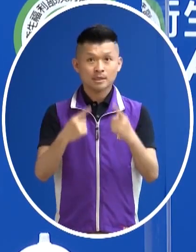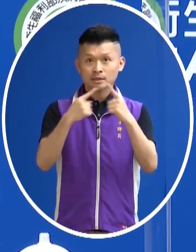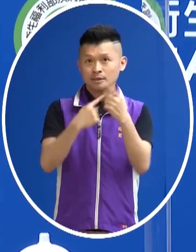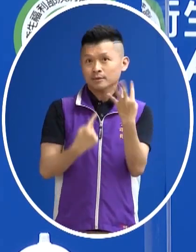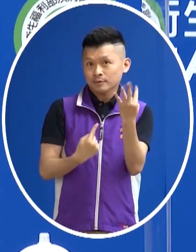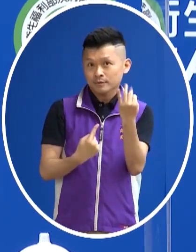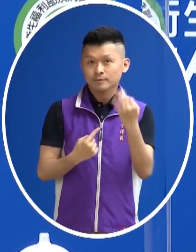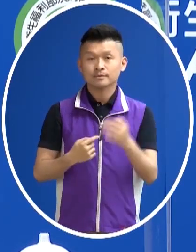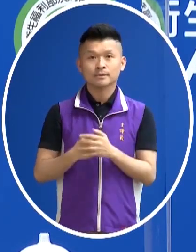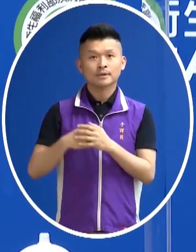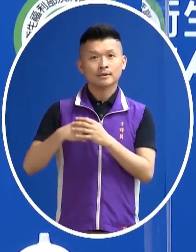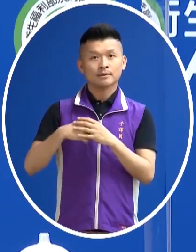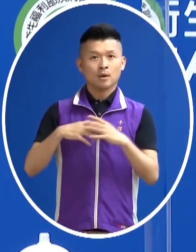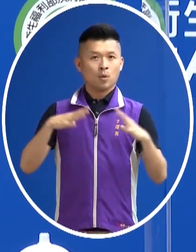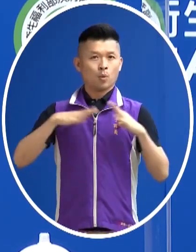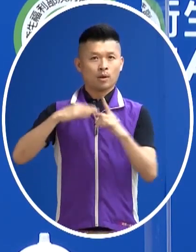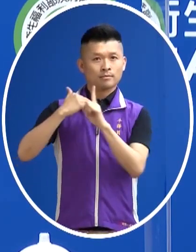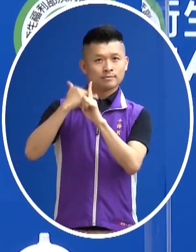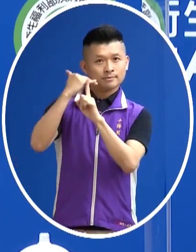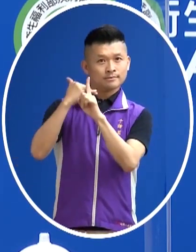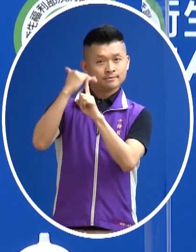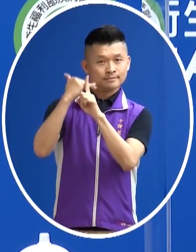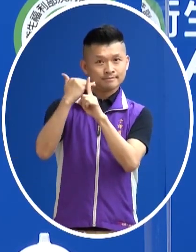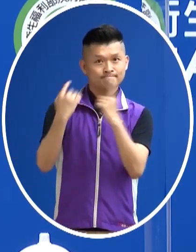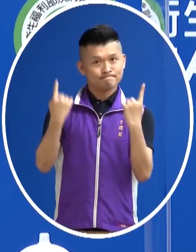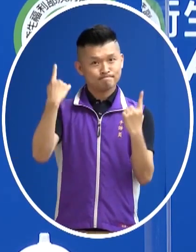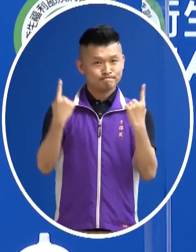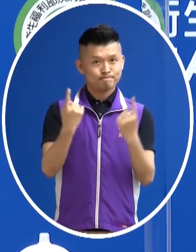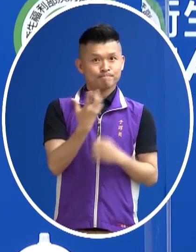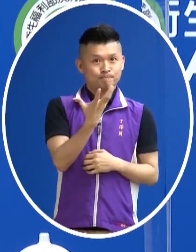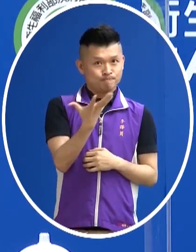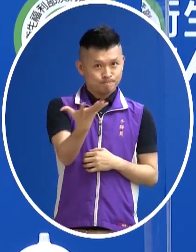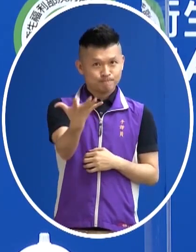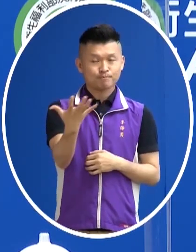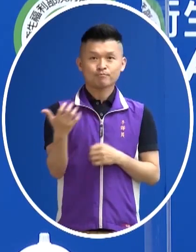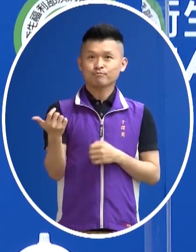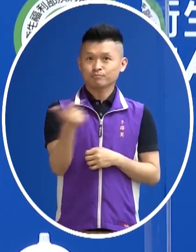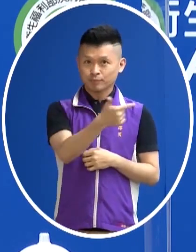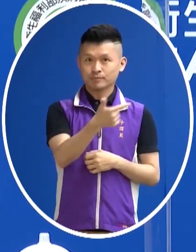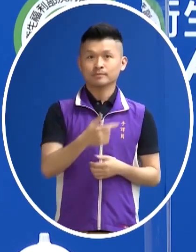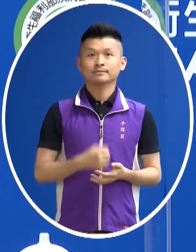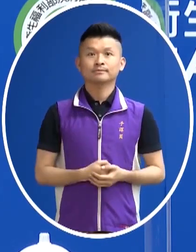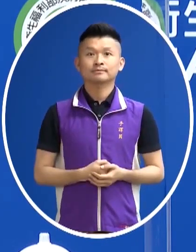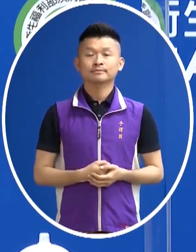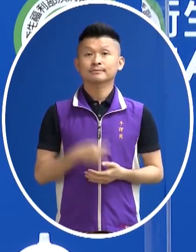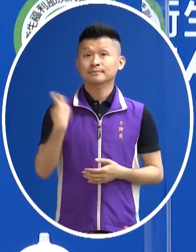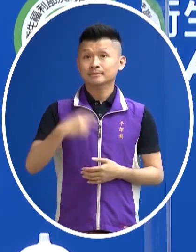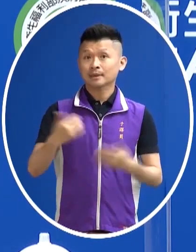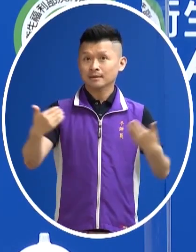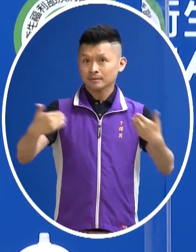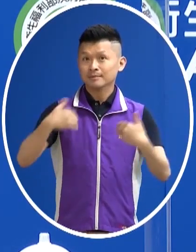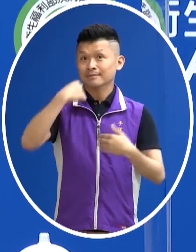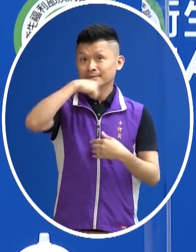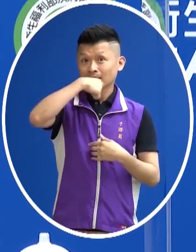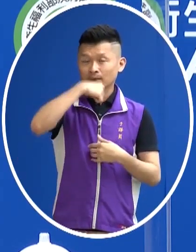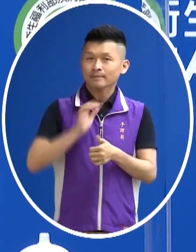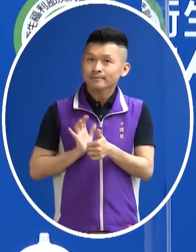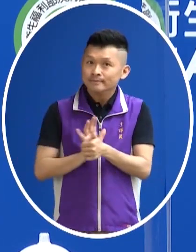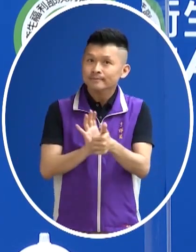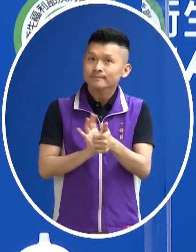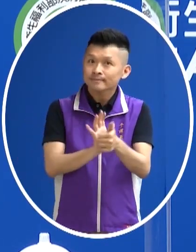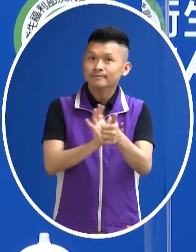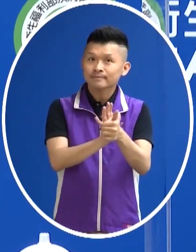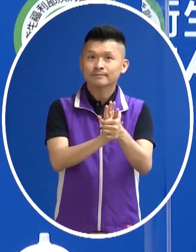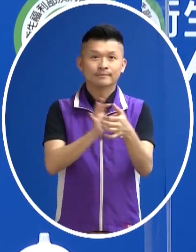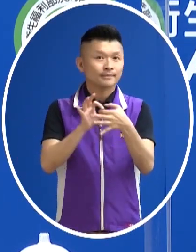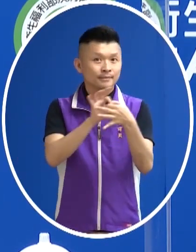数。成绩好都比以往要来得多，那大家仍然对哈我们台湾现在在推动的哈